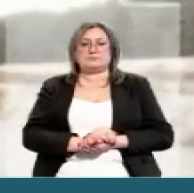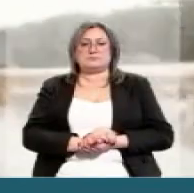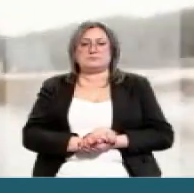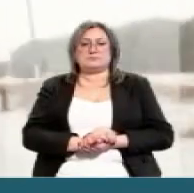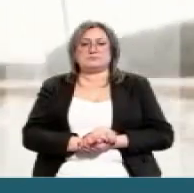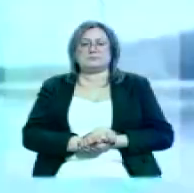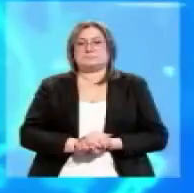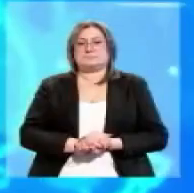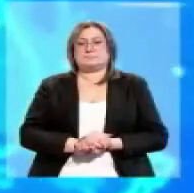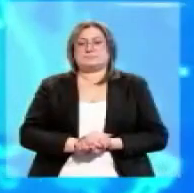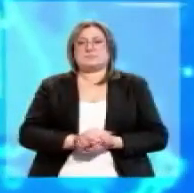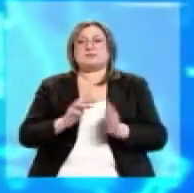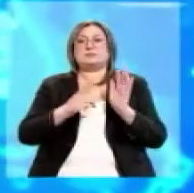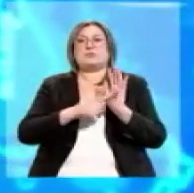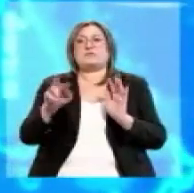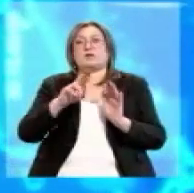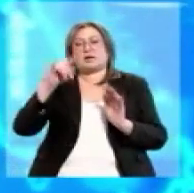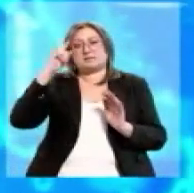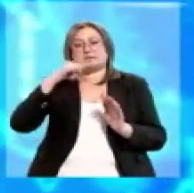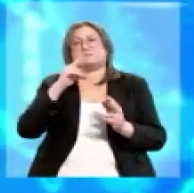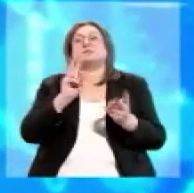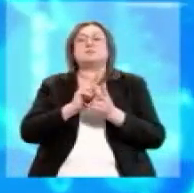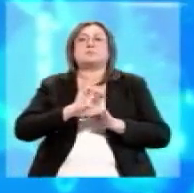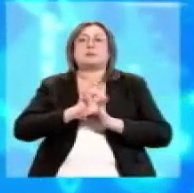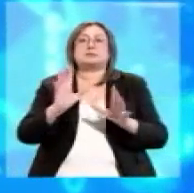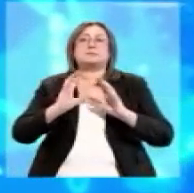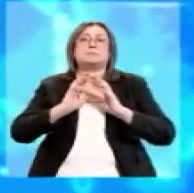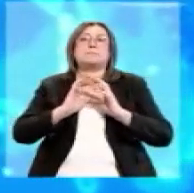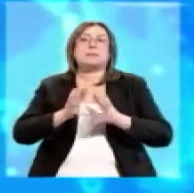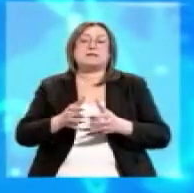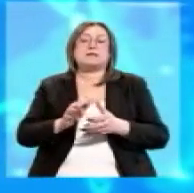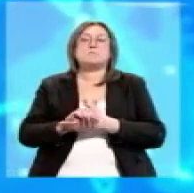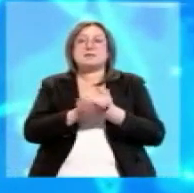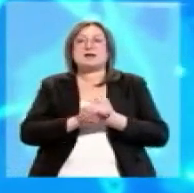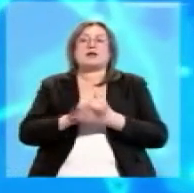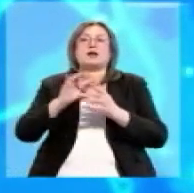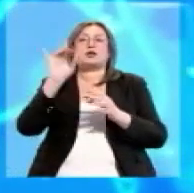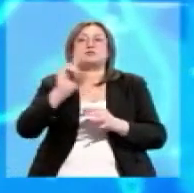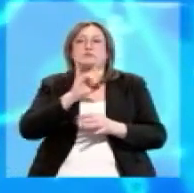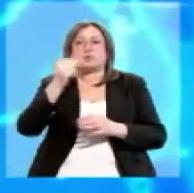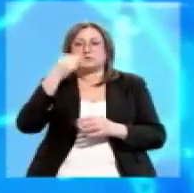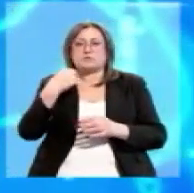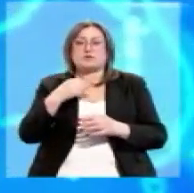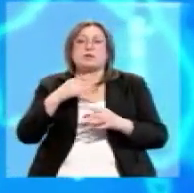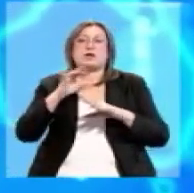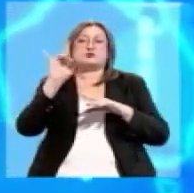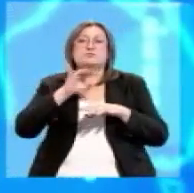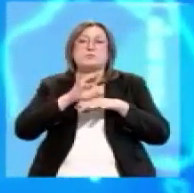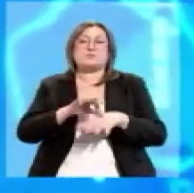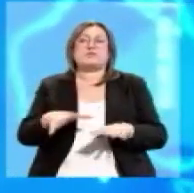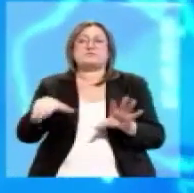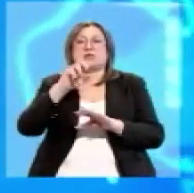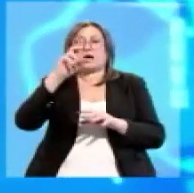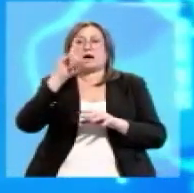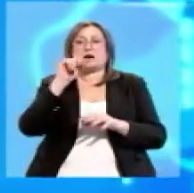Костанай. 7 января Казахстан встретит праздник мира – Рождество Христово. Рождественское богослужение пройдет во всех